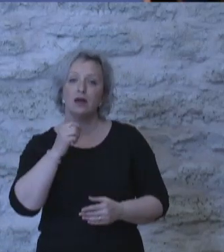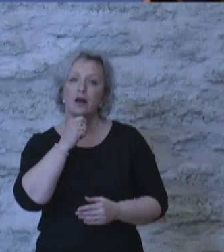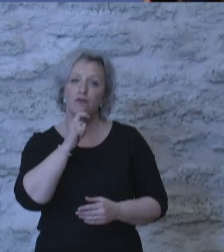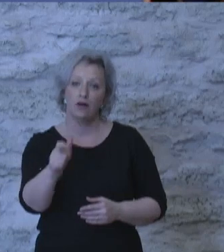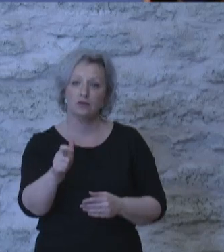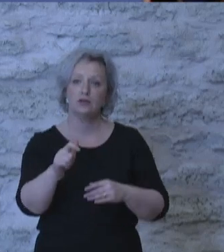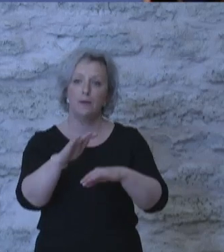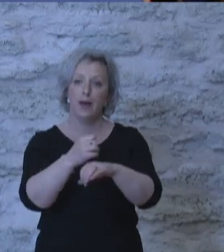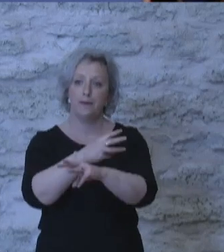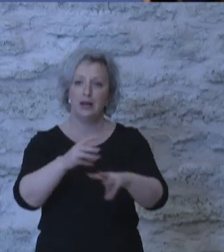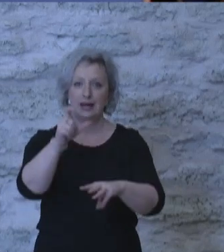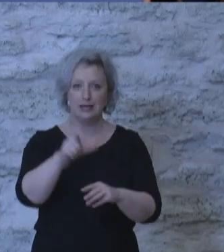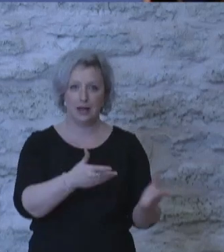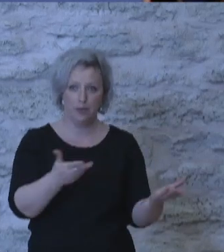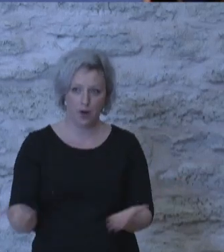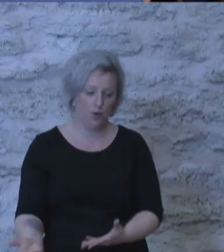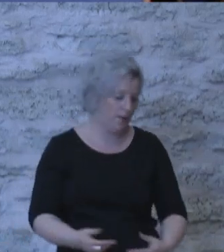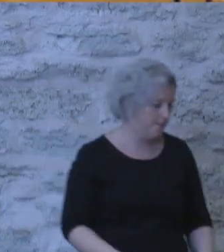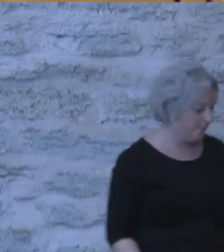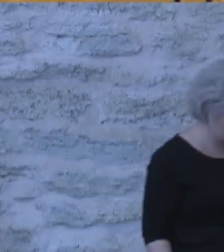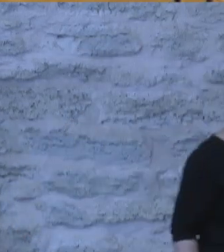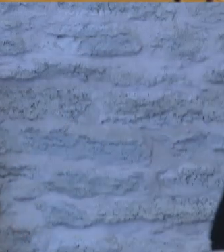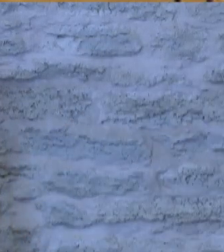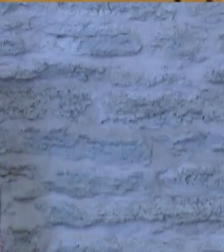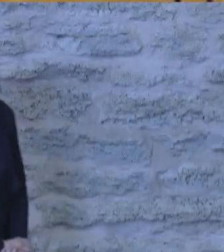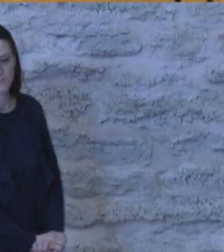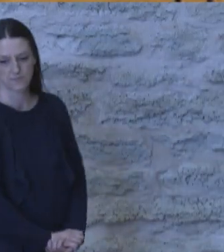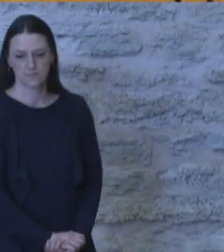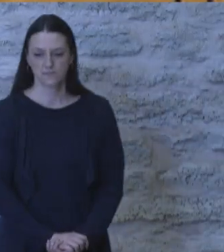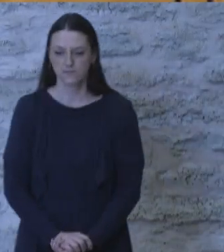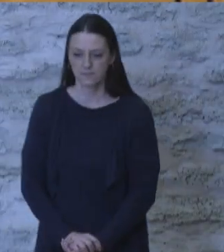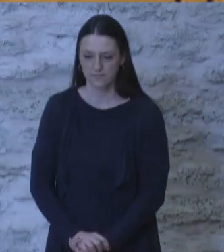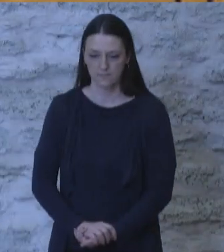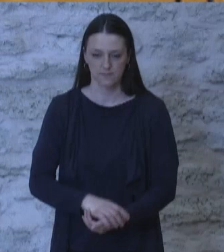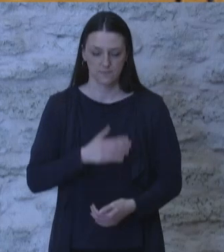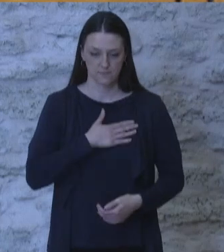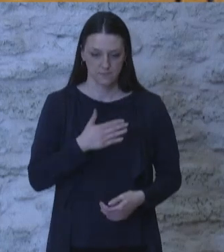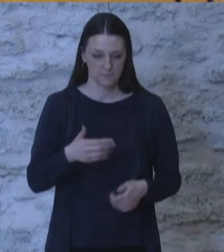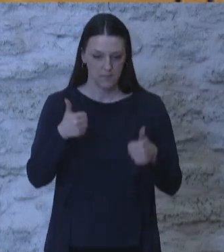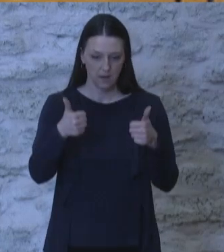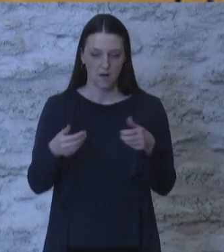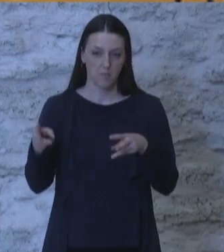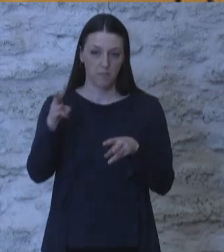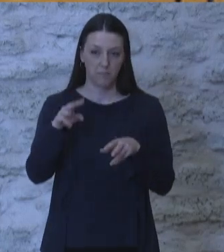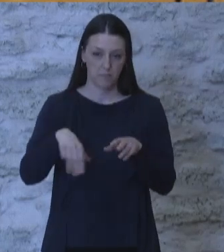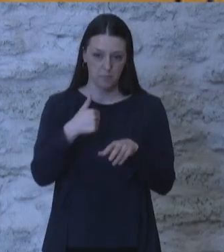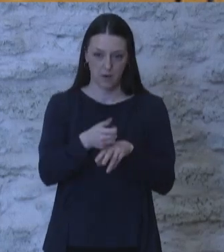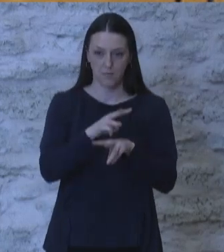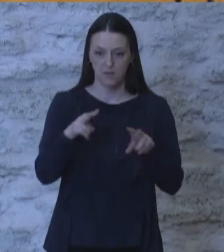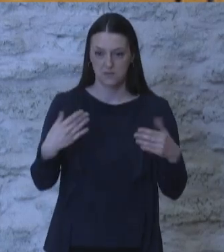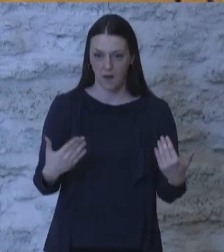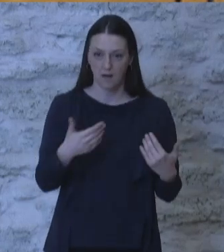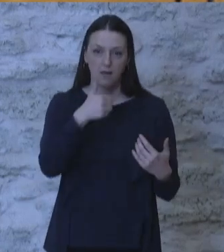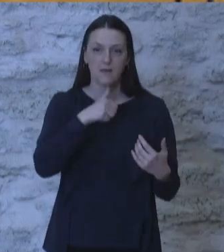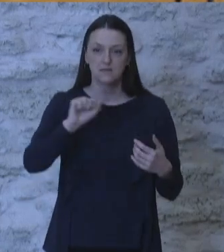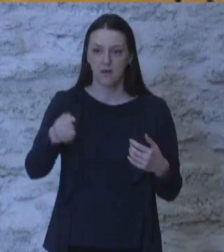Jüri Ratas Palun. Aitäh! Hea peaminister! Täna ilmus Eesti Expressis põhjalik lugu,